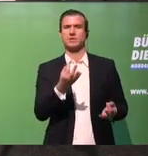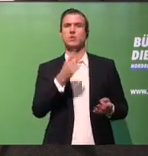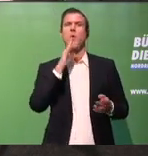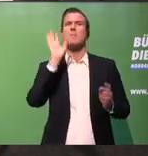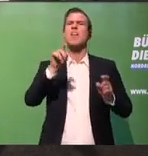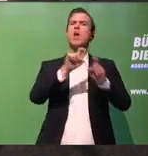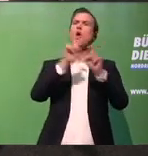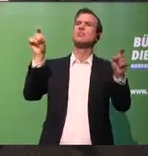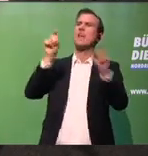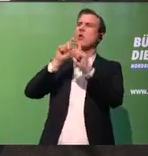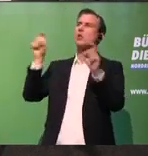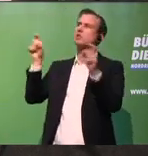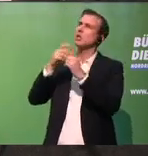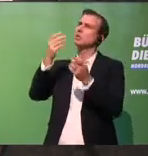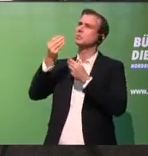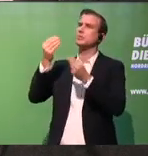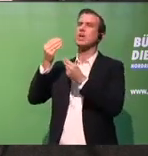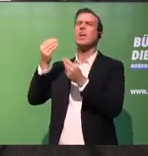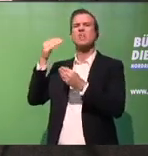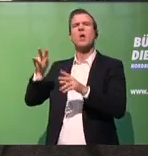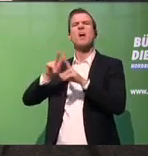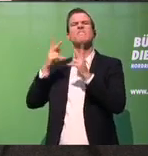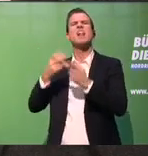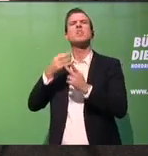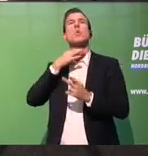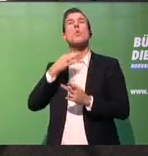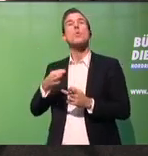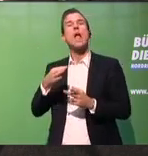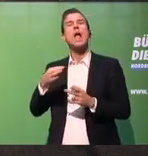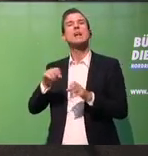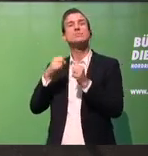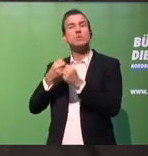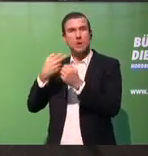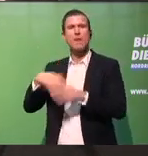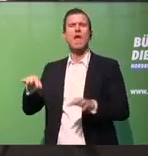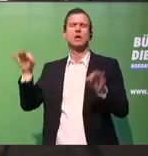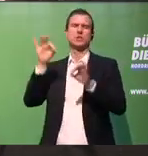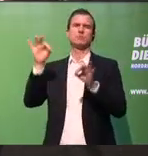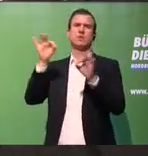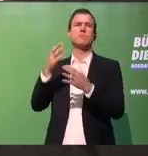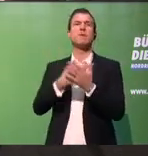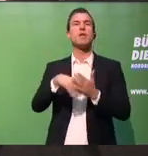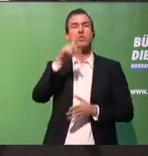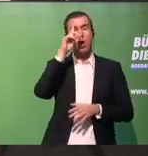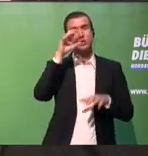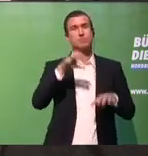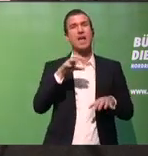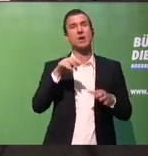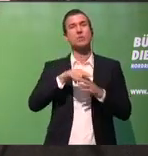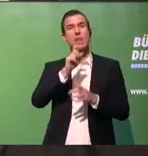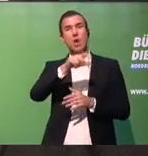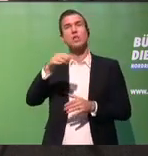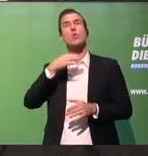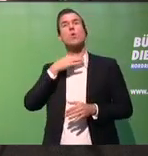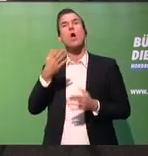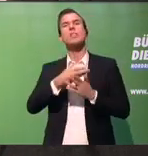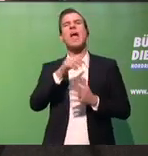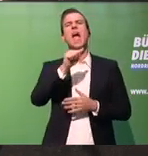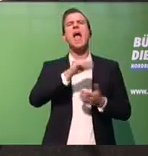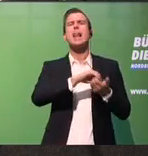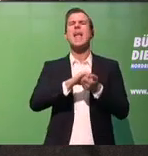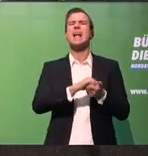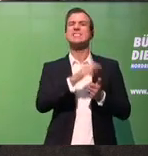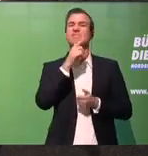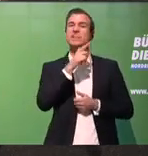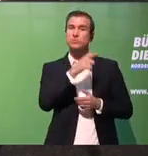Konzernen, die Hungerproblematik in der Welt auf die Spitze treiben wird. Die Deutsche Bank verdient am Hunger und die Allianzversicherung sichert sich